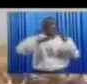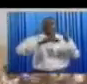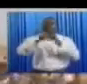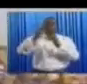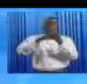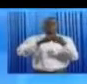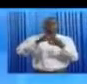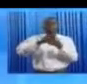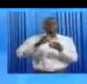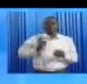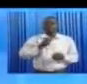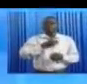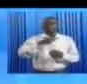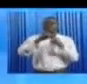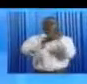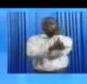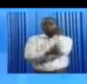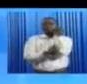nation.